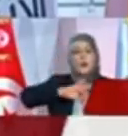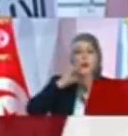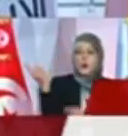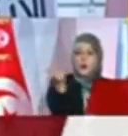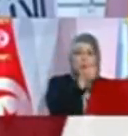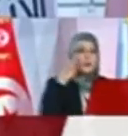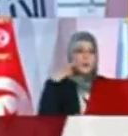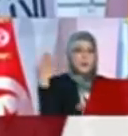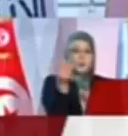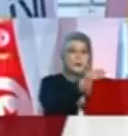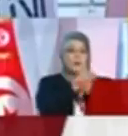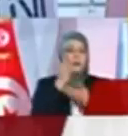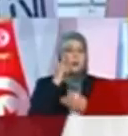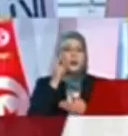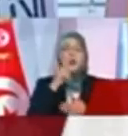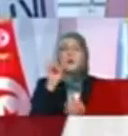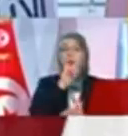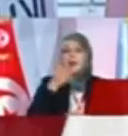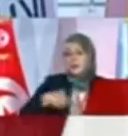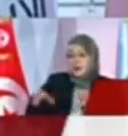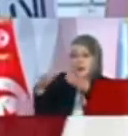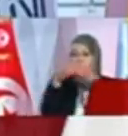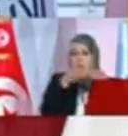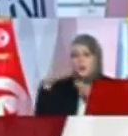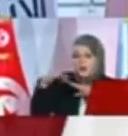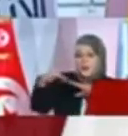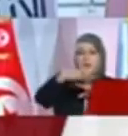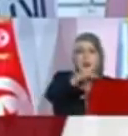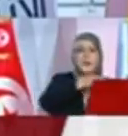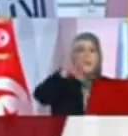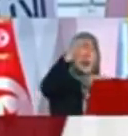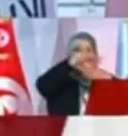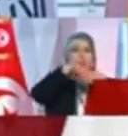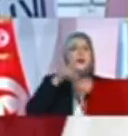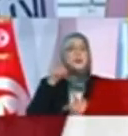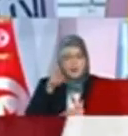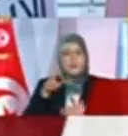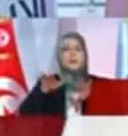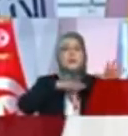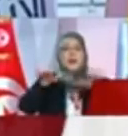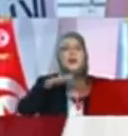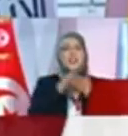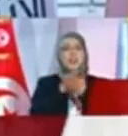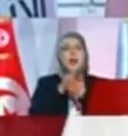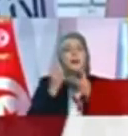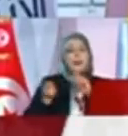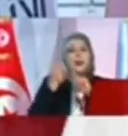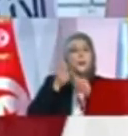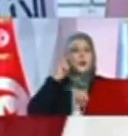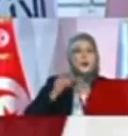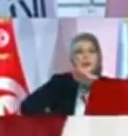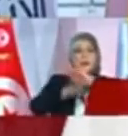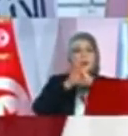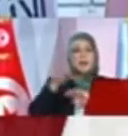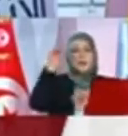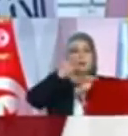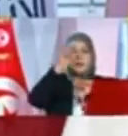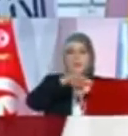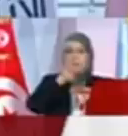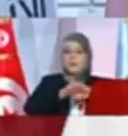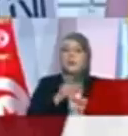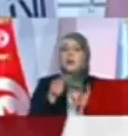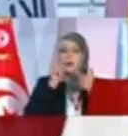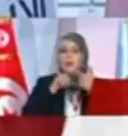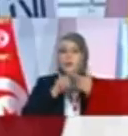هذه الإخلالات والتجاوزات من قبل مختلف الهيئات الفرعية التي قامت بالإجراءات اللازمة انطلاقا من توجيه التنبيه